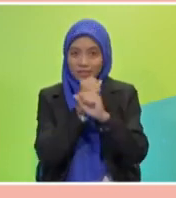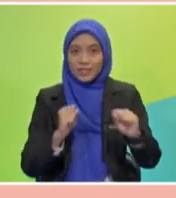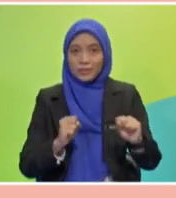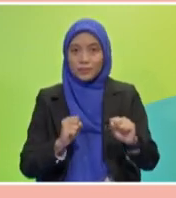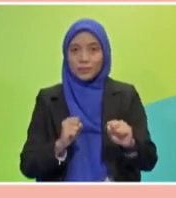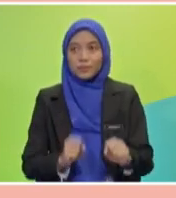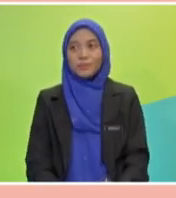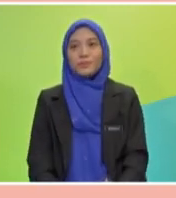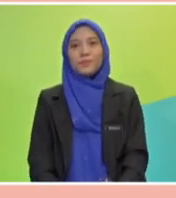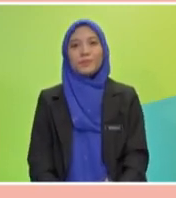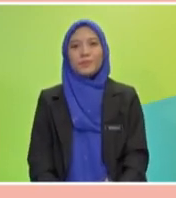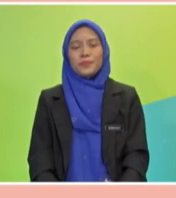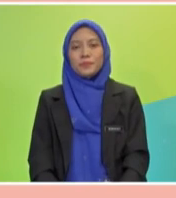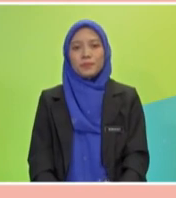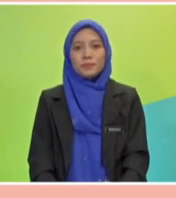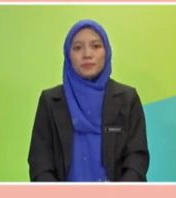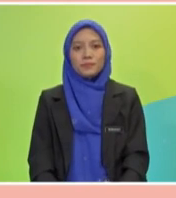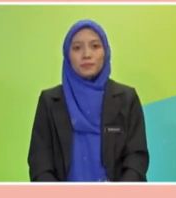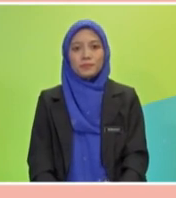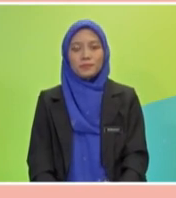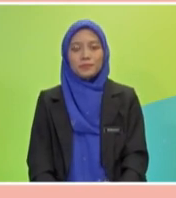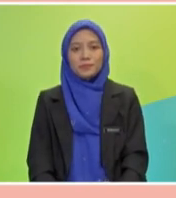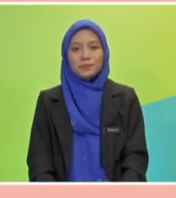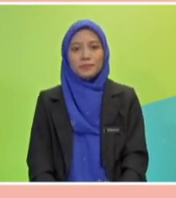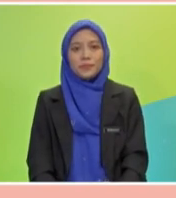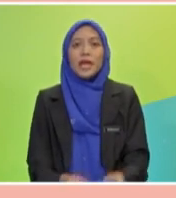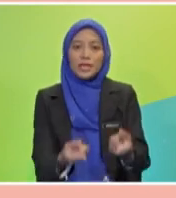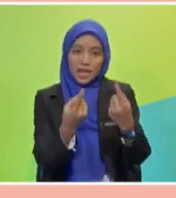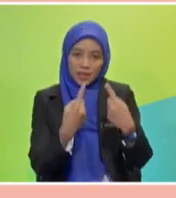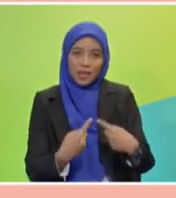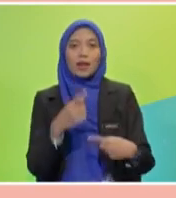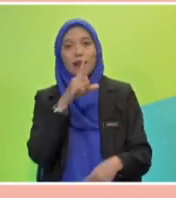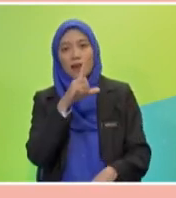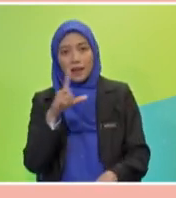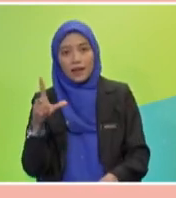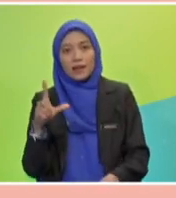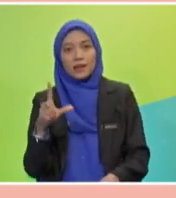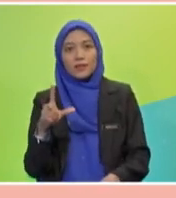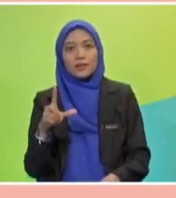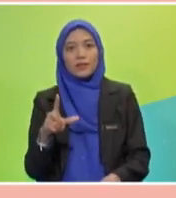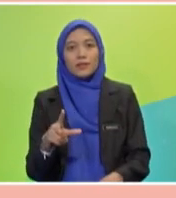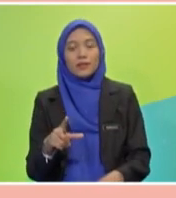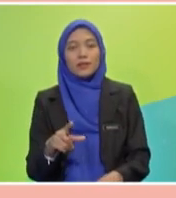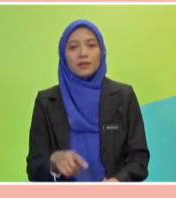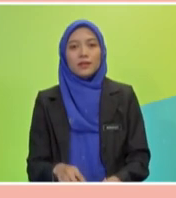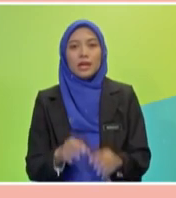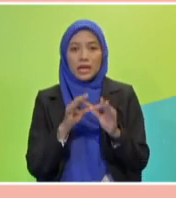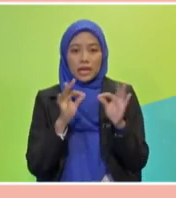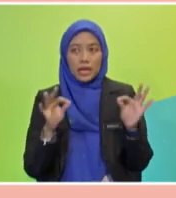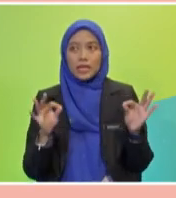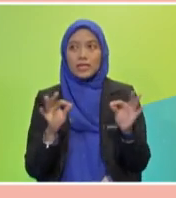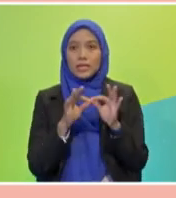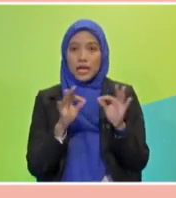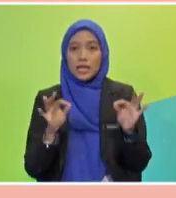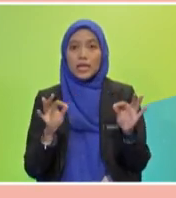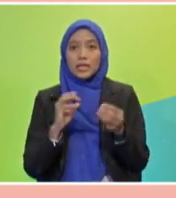Cikgu jadi Cassandra, Naura jadi Amira. Datanglah. Kita pergi ke dialog yang atas sedikitlah